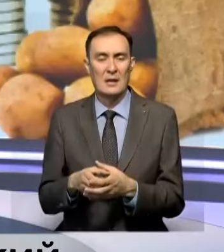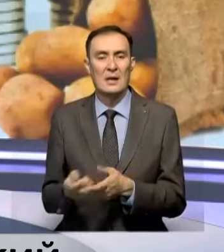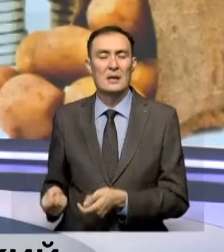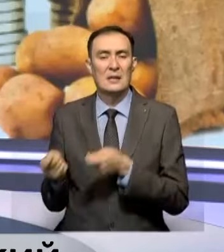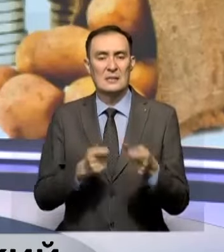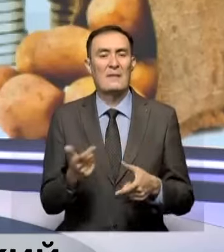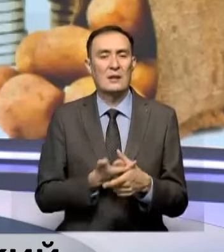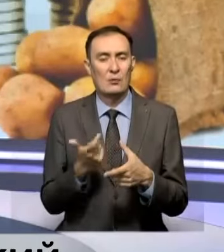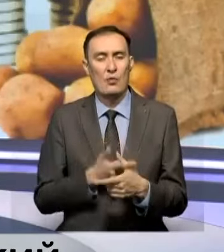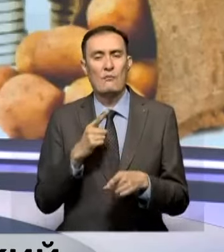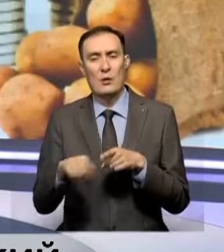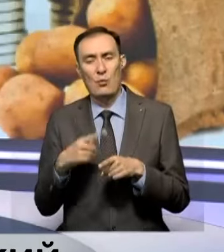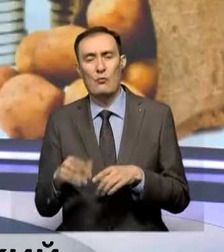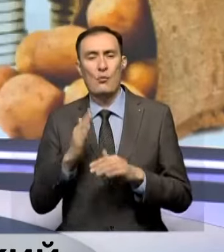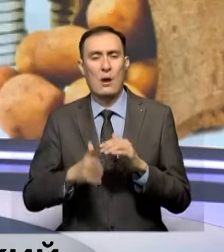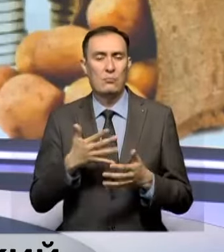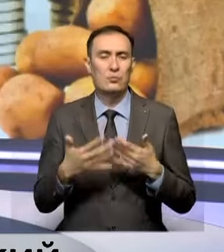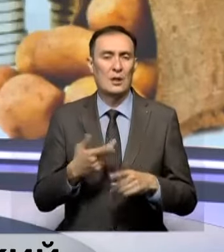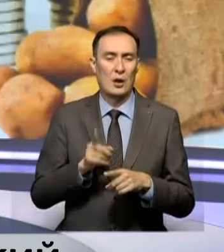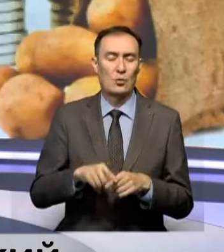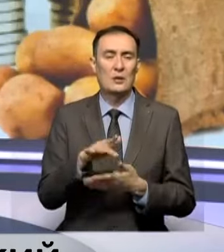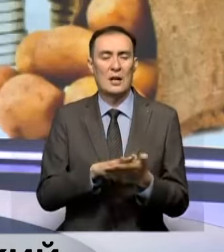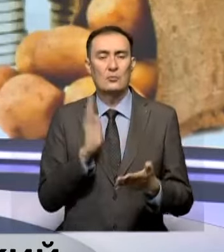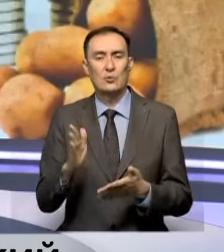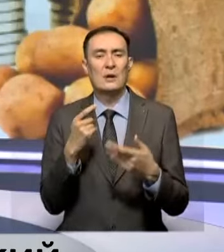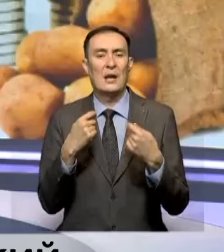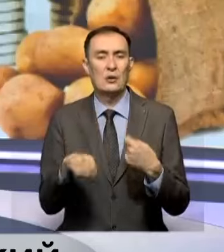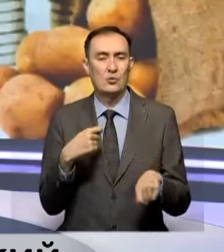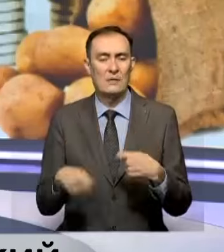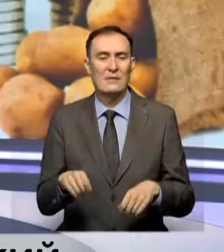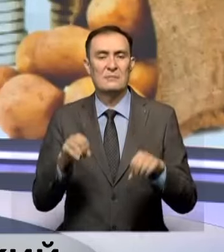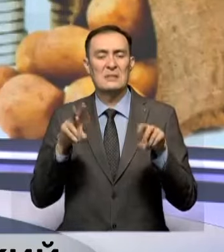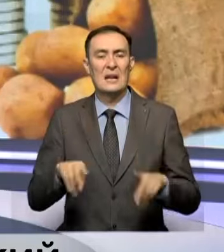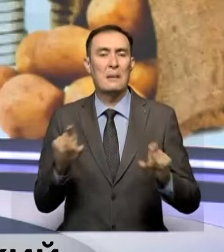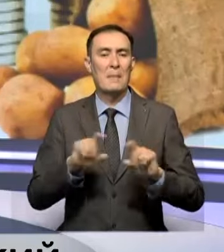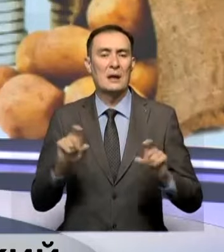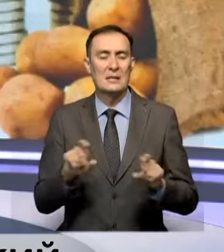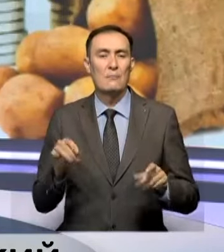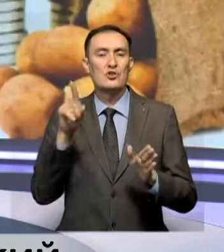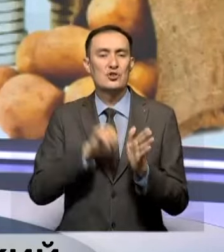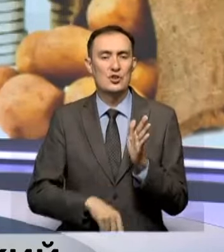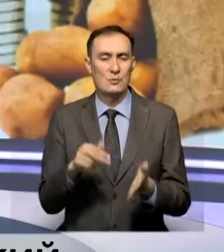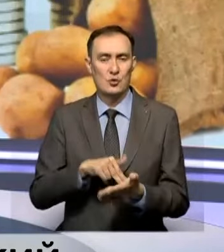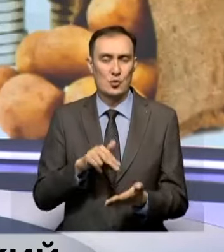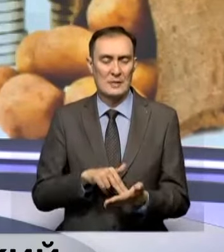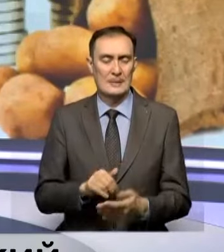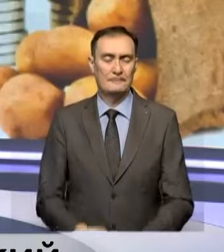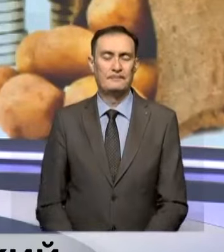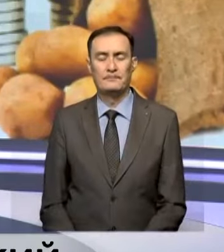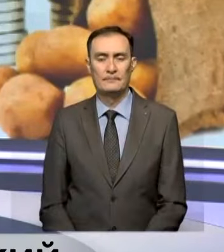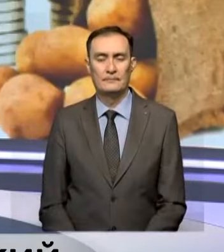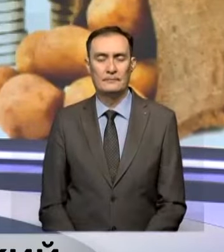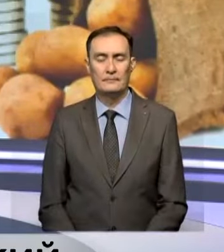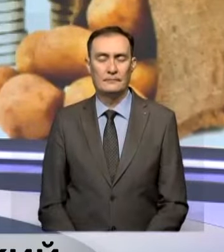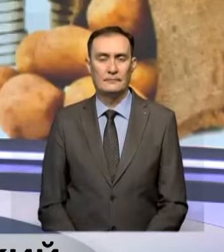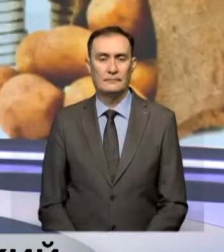доставят картофель, морковь и капусту, которые затем будут реализовываться в специальных магазинах по сниженным ценам. Аслан Абуталипов